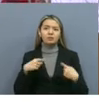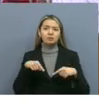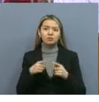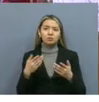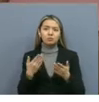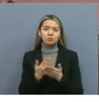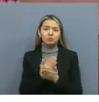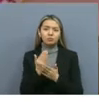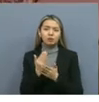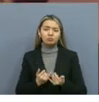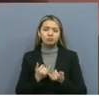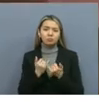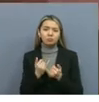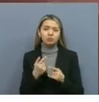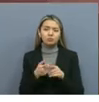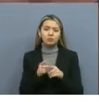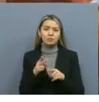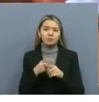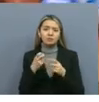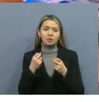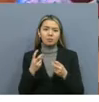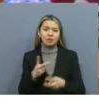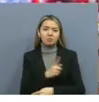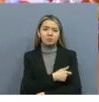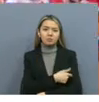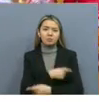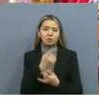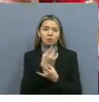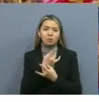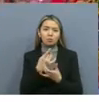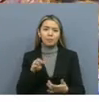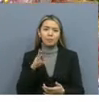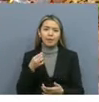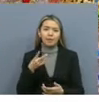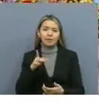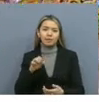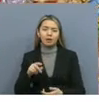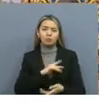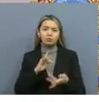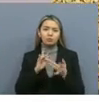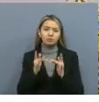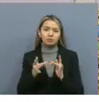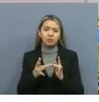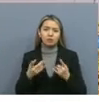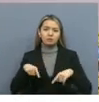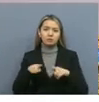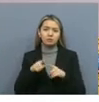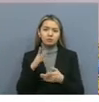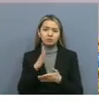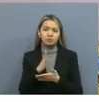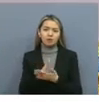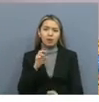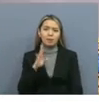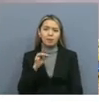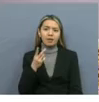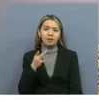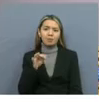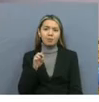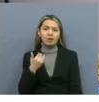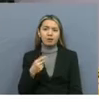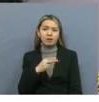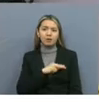бағыттарда жұмыс істеуде. Ол төтенше жағдайлар, медицина, мәдениет, медиа және онлайн жұмыс жасайтын еріктілер ұйымдары. Алеся Байымованың бұл салада еңбек